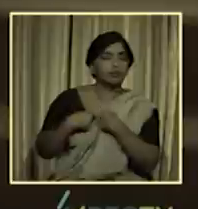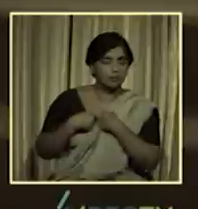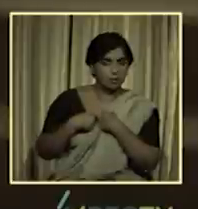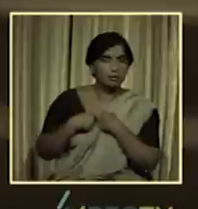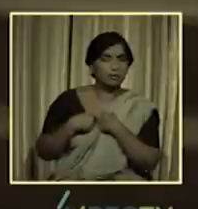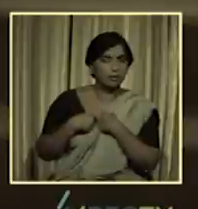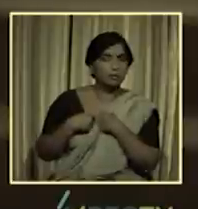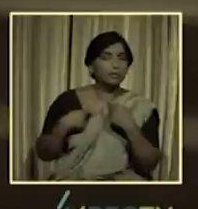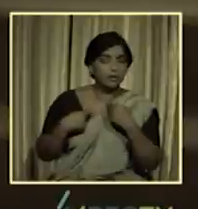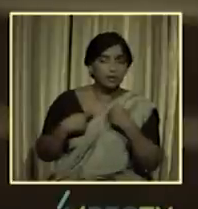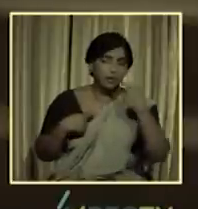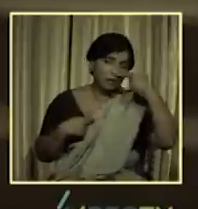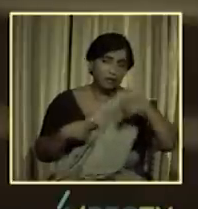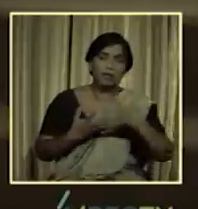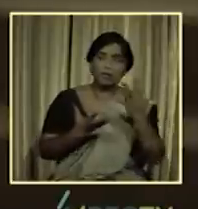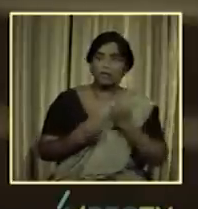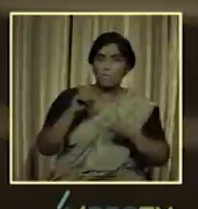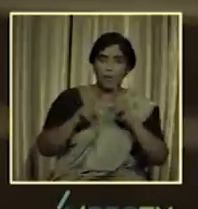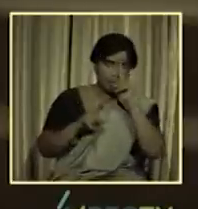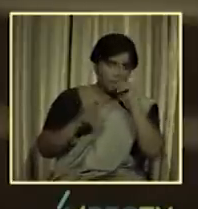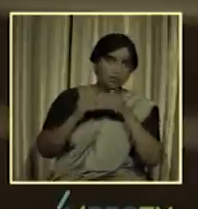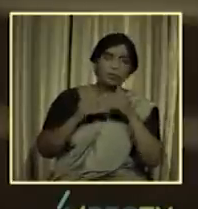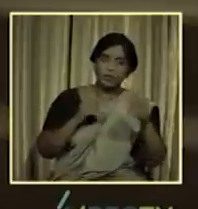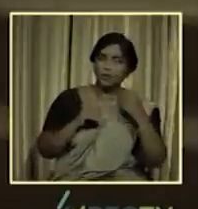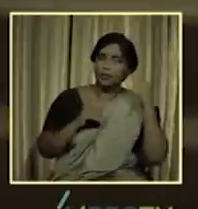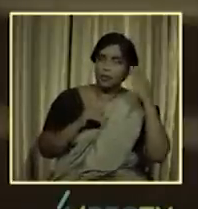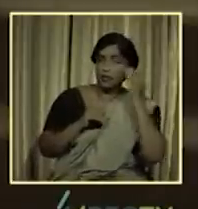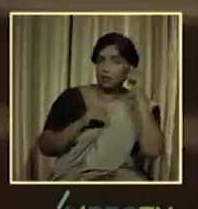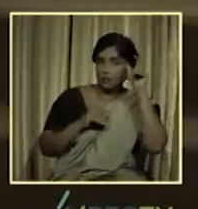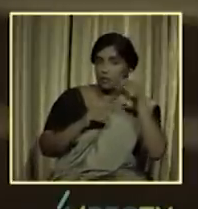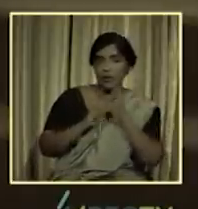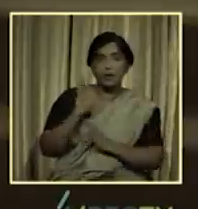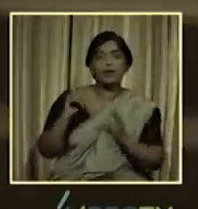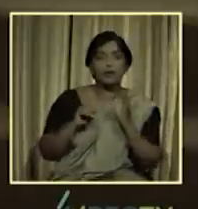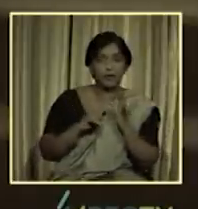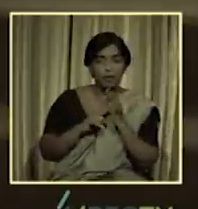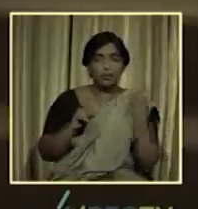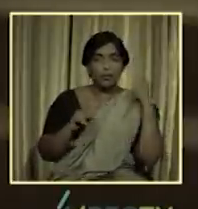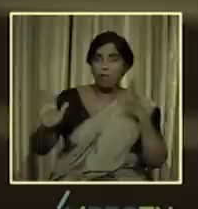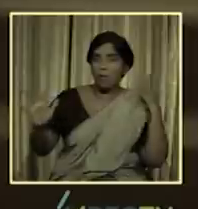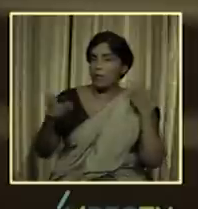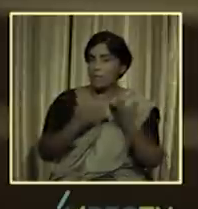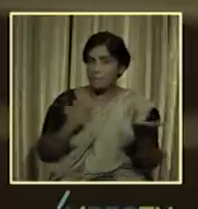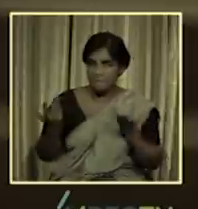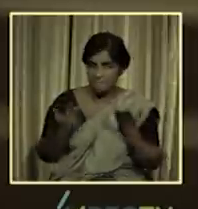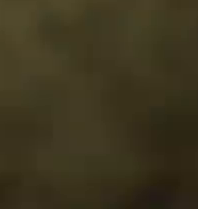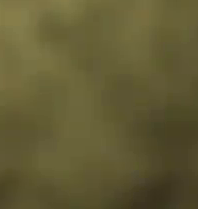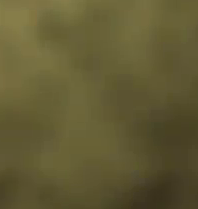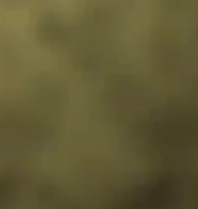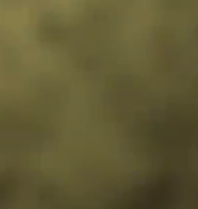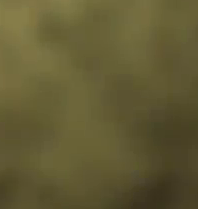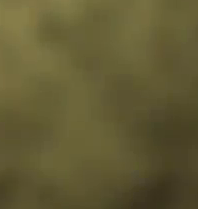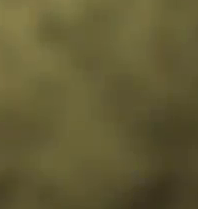දෙන්න වාගේ ආසනෙට නෙමෙයි රටටම බෙදන්න පුළුවන් නම් ලැජ්ජයි ඔබ ගැන මේ තරම් බොරු කියන්නේ ඇයි කියලා එකක් මතක